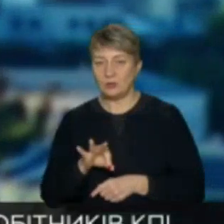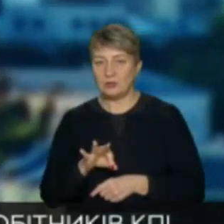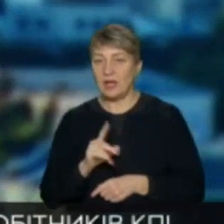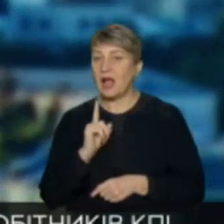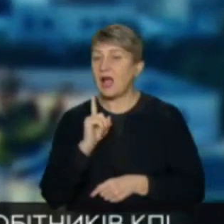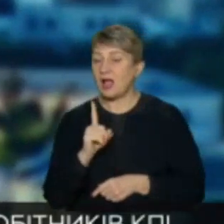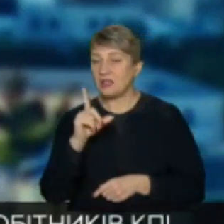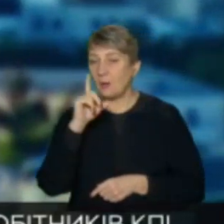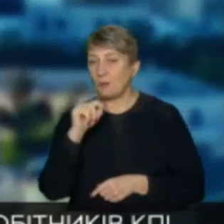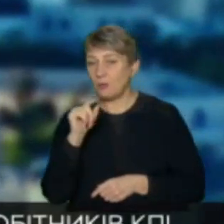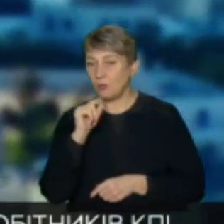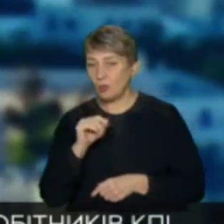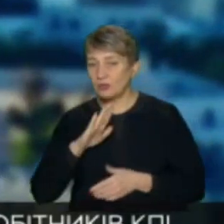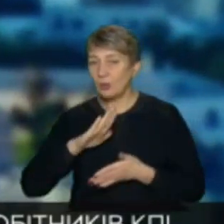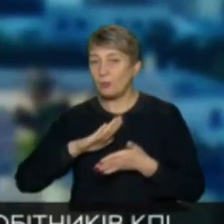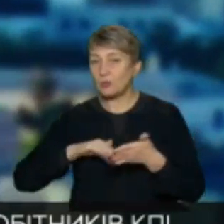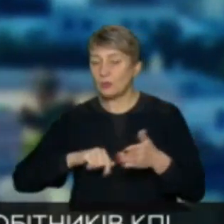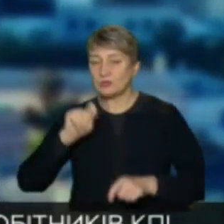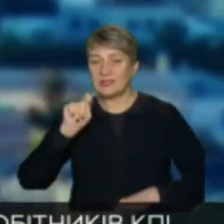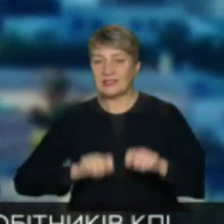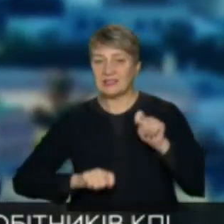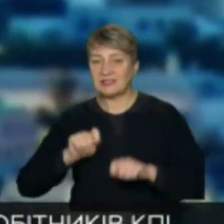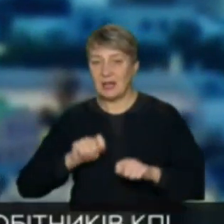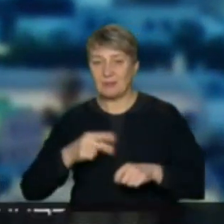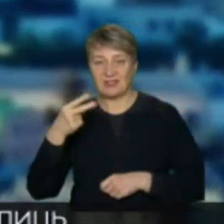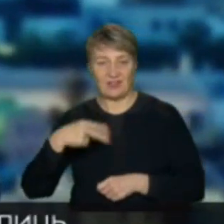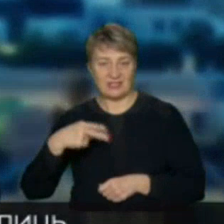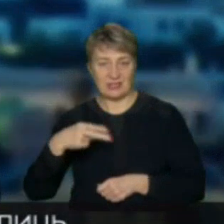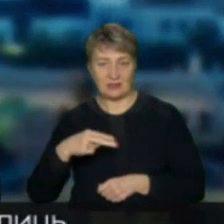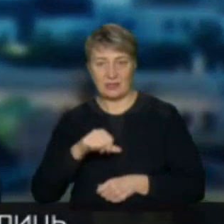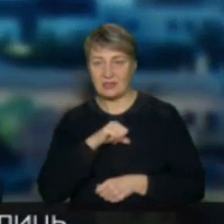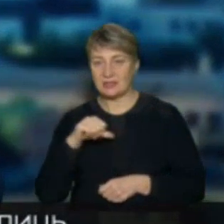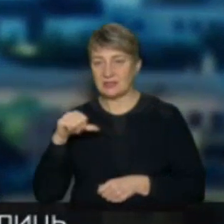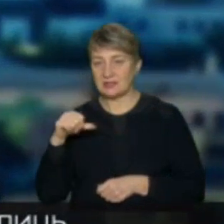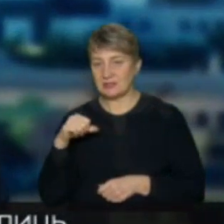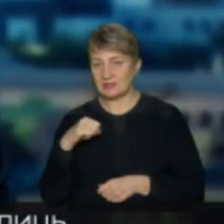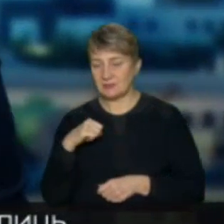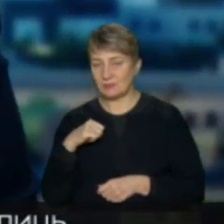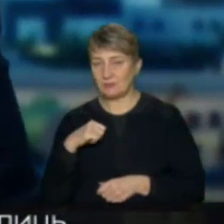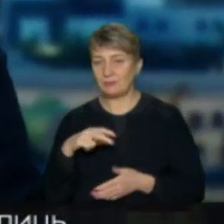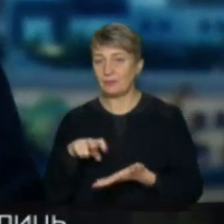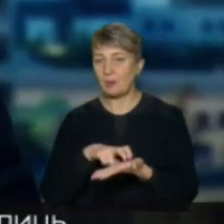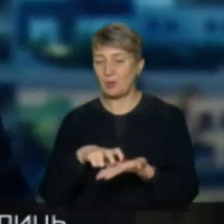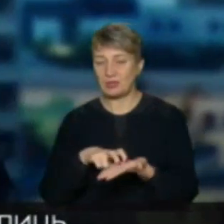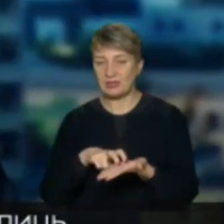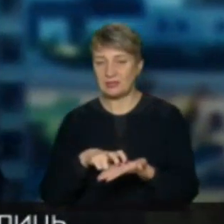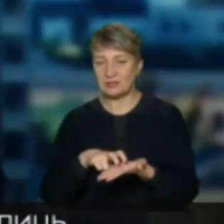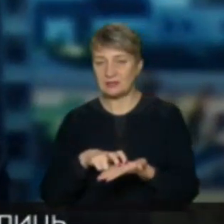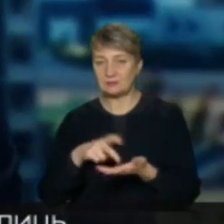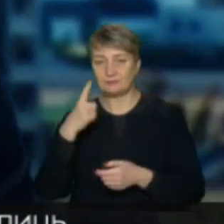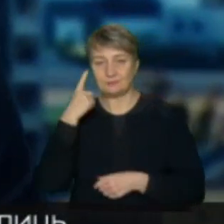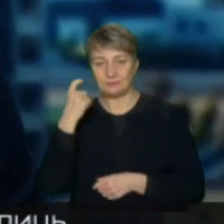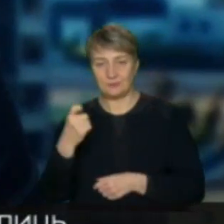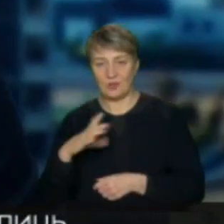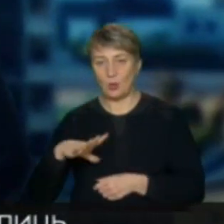Путін пропустить саміт Великої Двадцятки, бо боїться замаху на себе. Так стверджує, принаймні, колишній депутат Держдуми